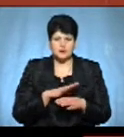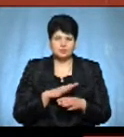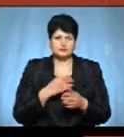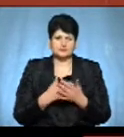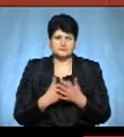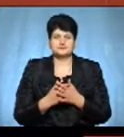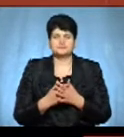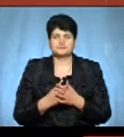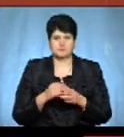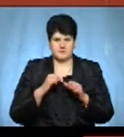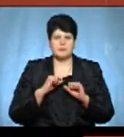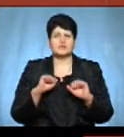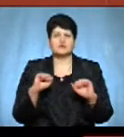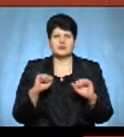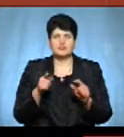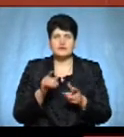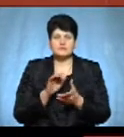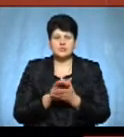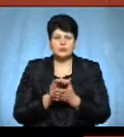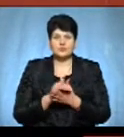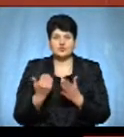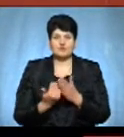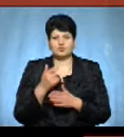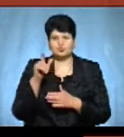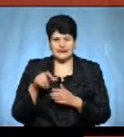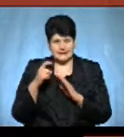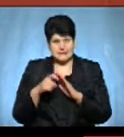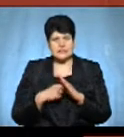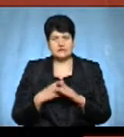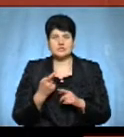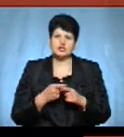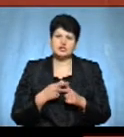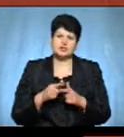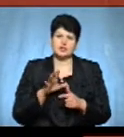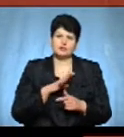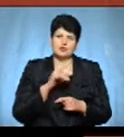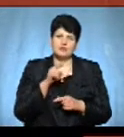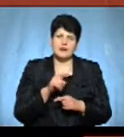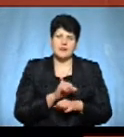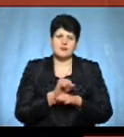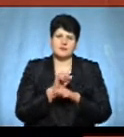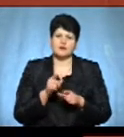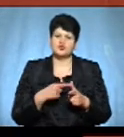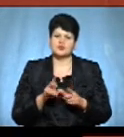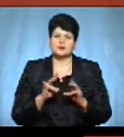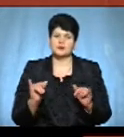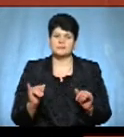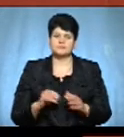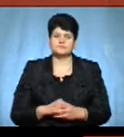ярличком патріотичності? Чи ви, знайомлячись з новою людиною, ви дізнаєтеся, чи була вона на Майдані? Чи має для вас це значення, чи